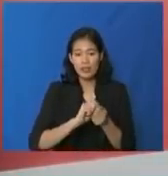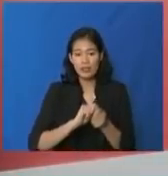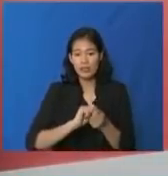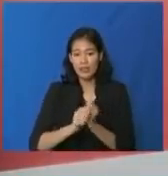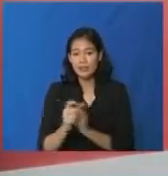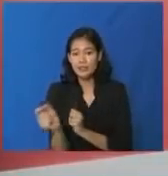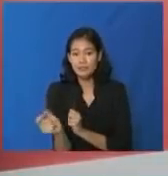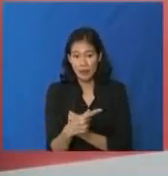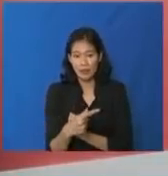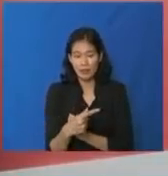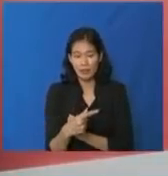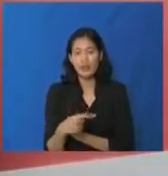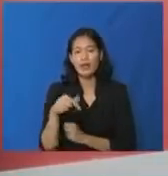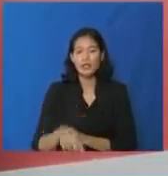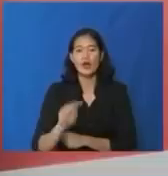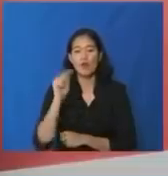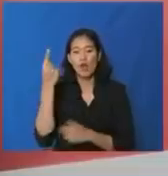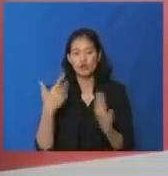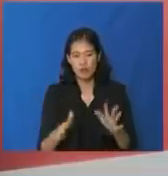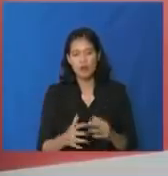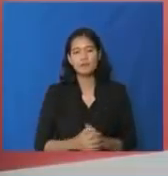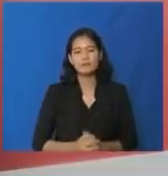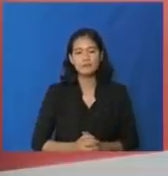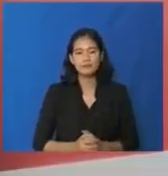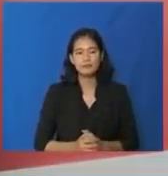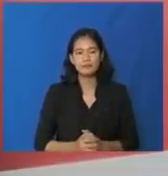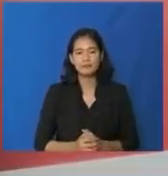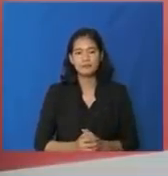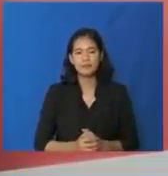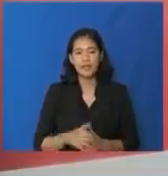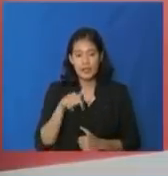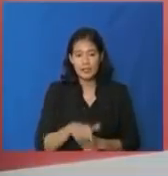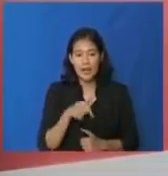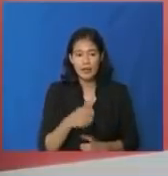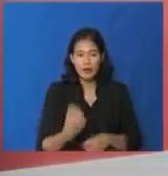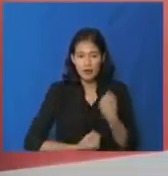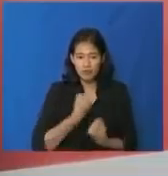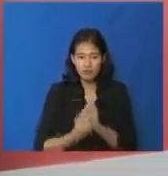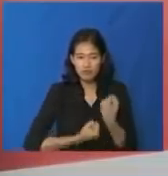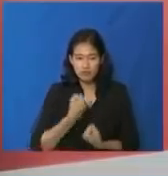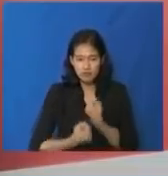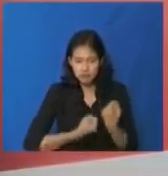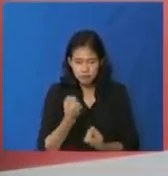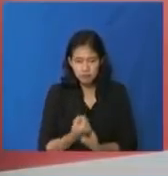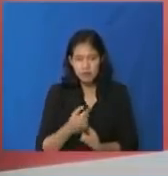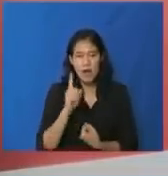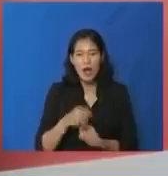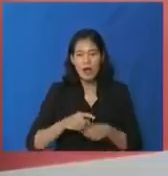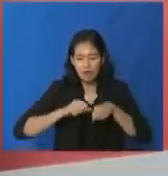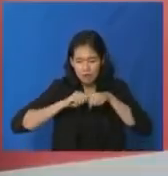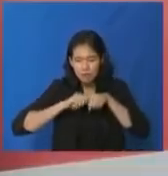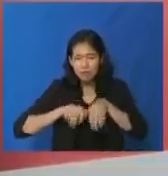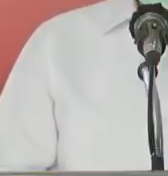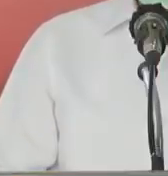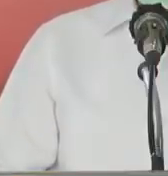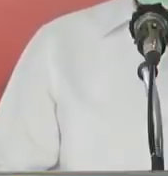alat-alatnya sudah mulai ada sekarang Jeng dilakukan distribusi ke seluruh